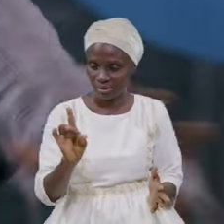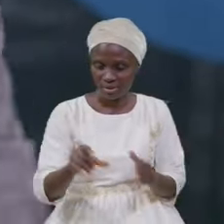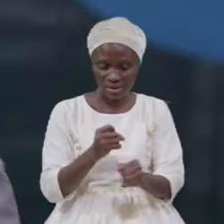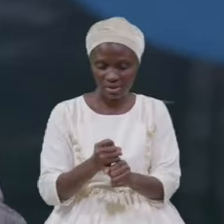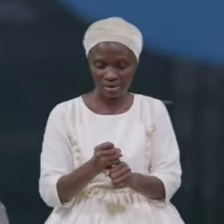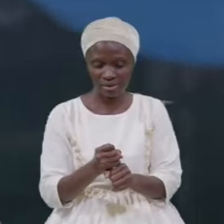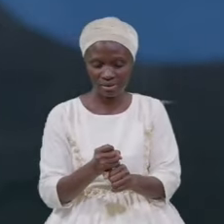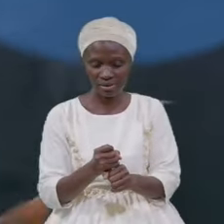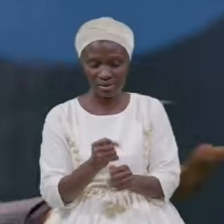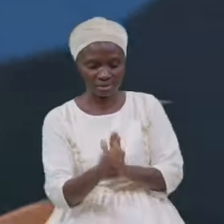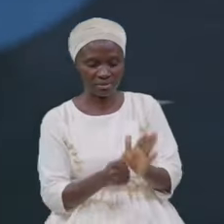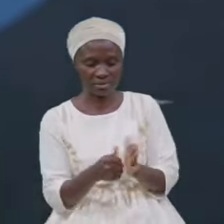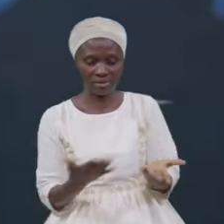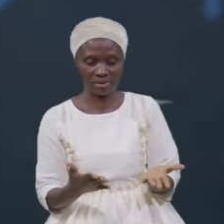rapidement.